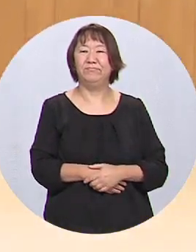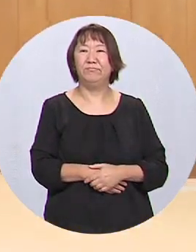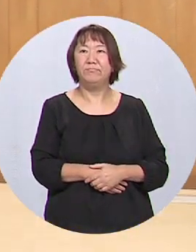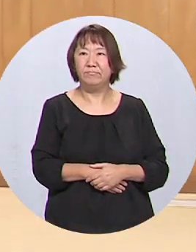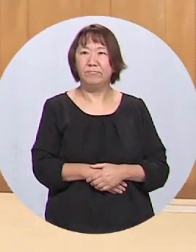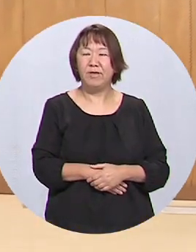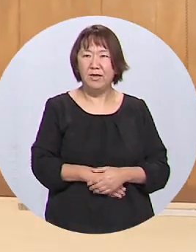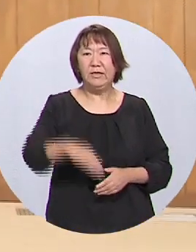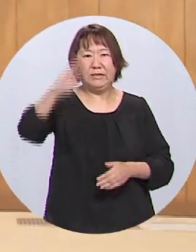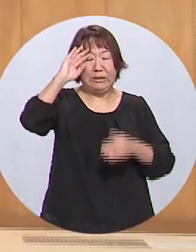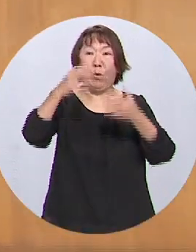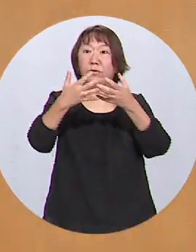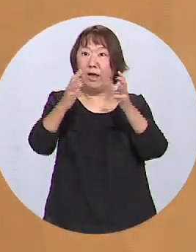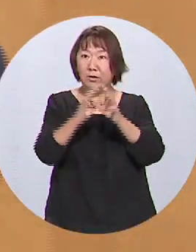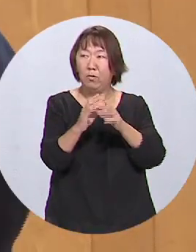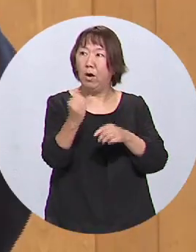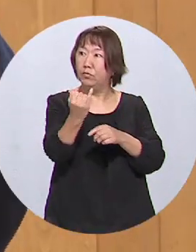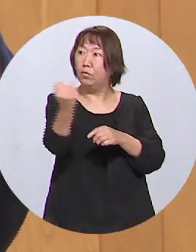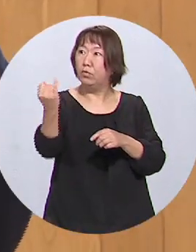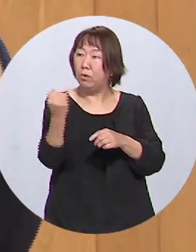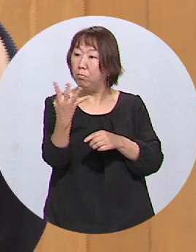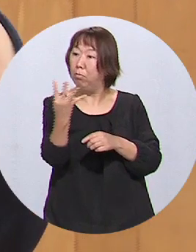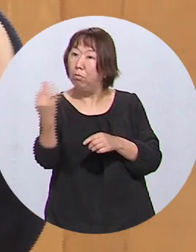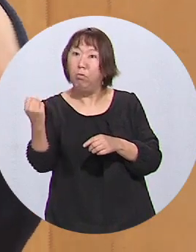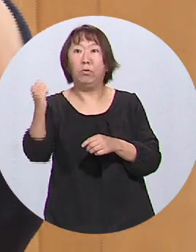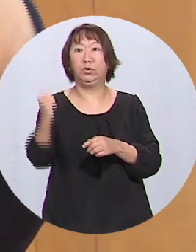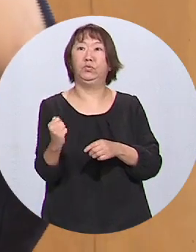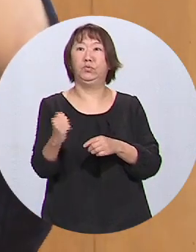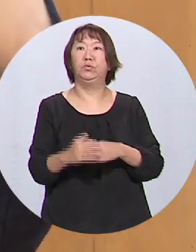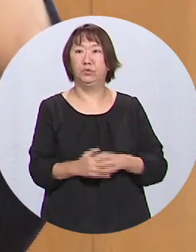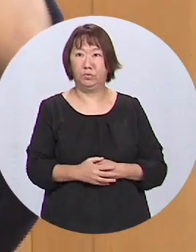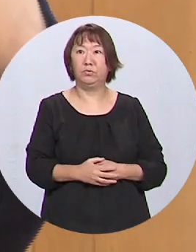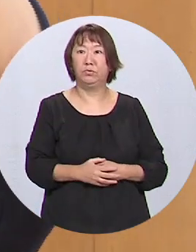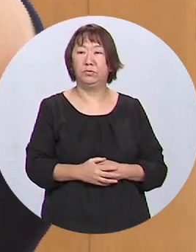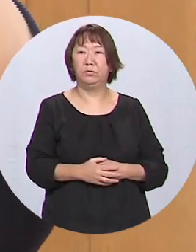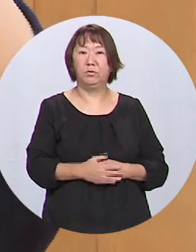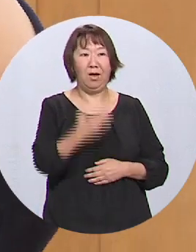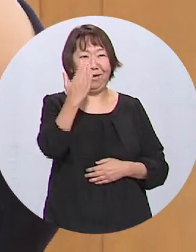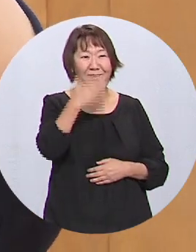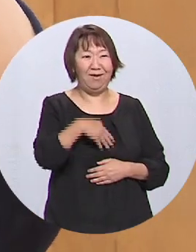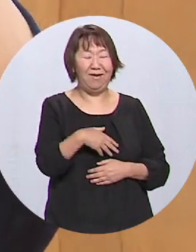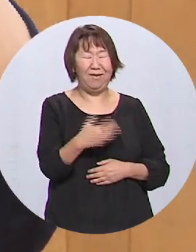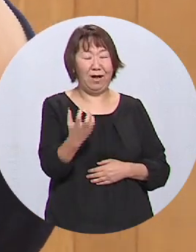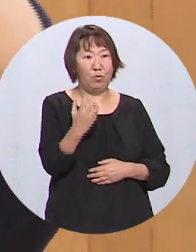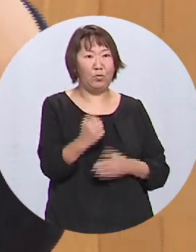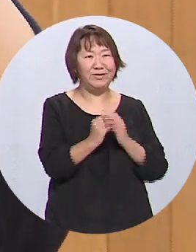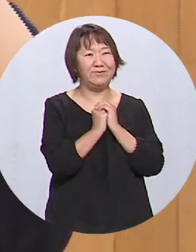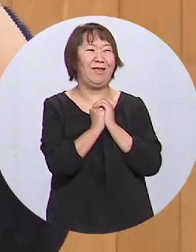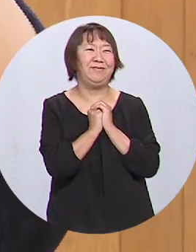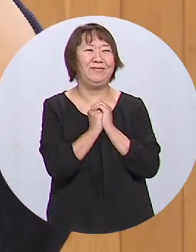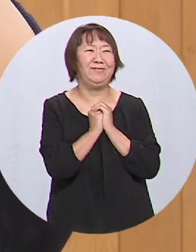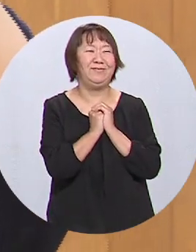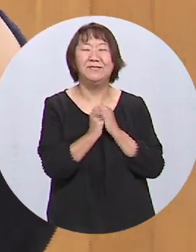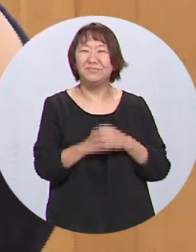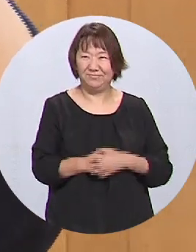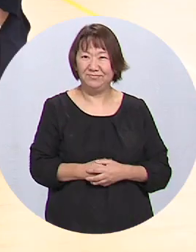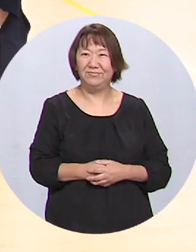県警機動隊には女性隊員も複数名いるんだそうですよ。 素敵、かっこいいですね。